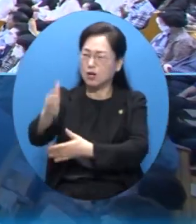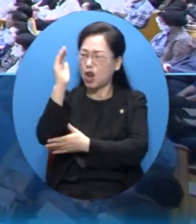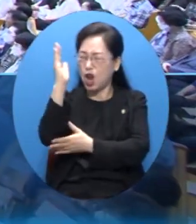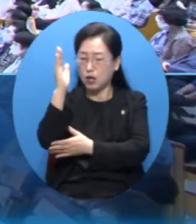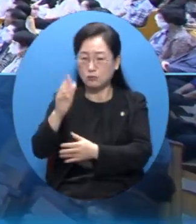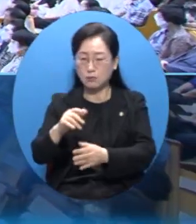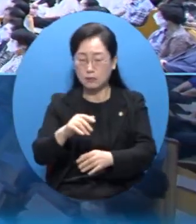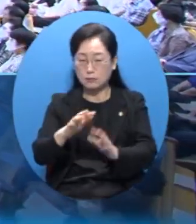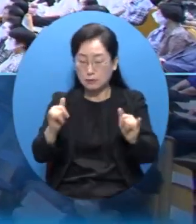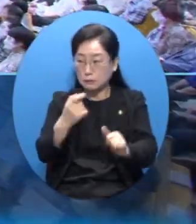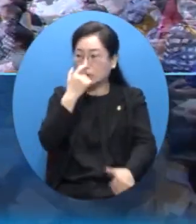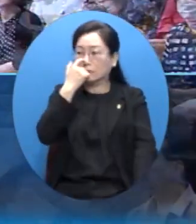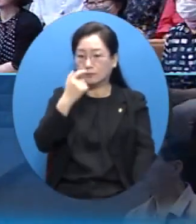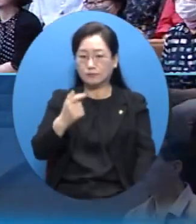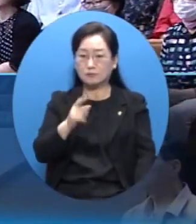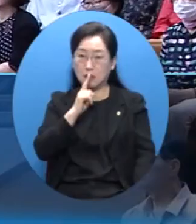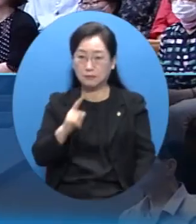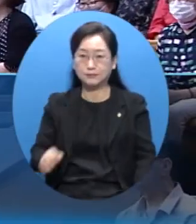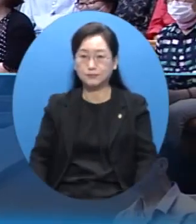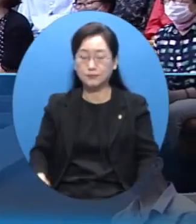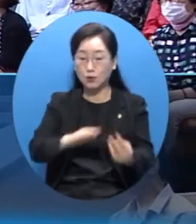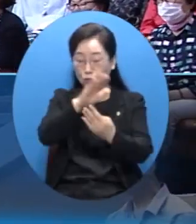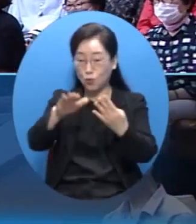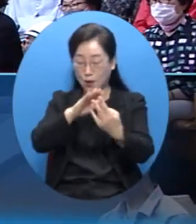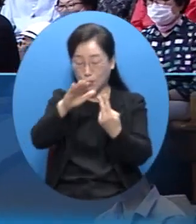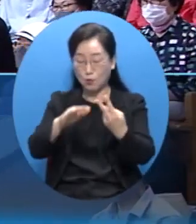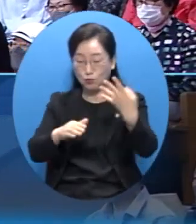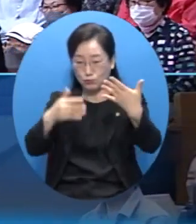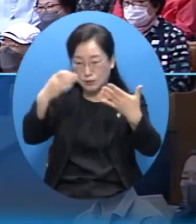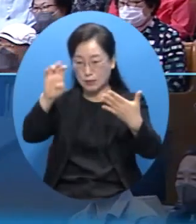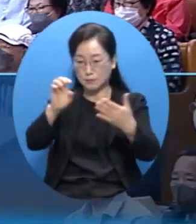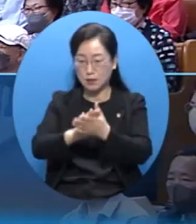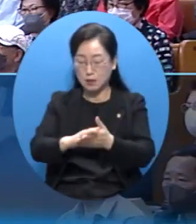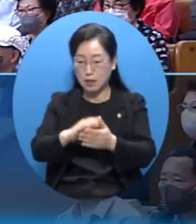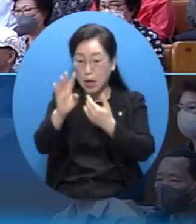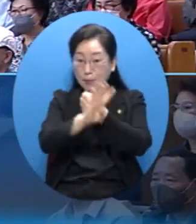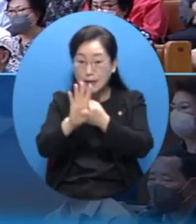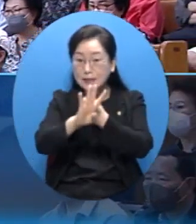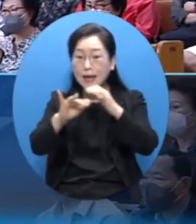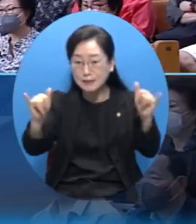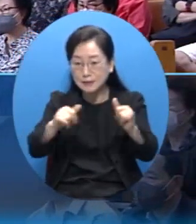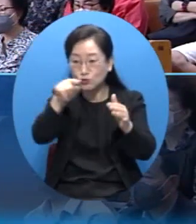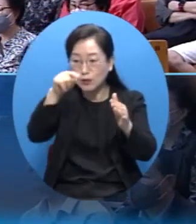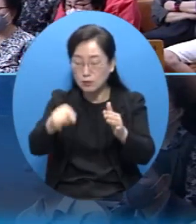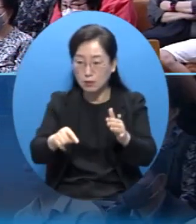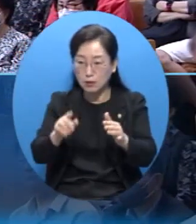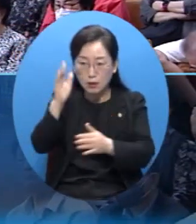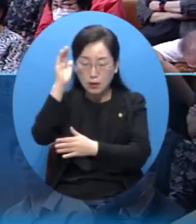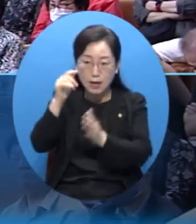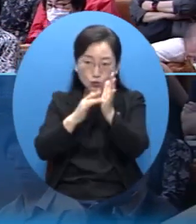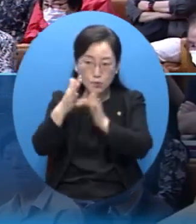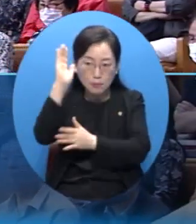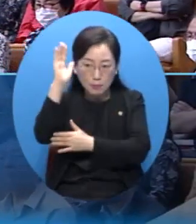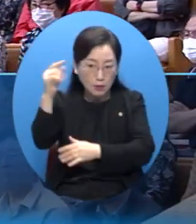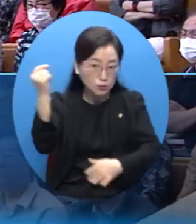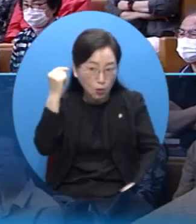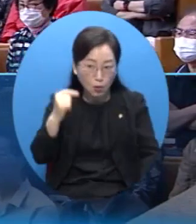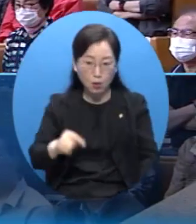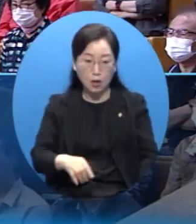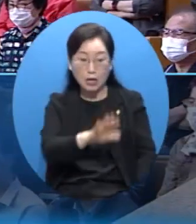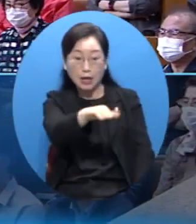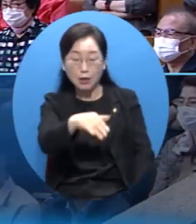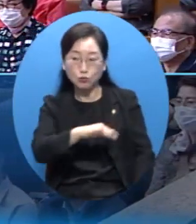나옵니다. 요한복음 9장 40절입니다. 바리새인 중에 예수와 함께 있던 자들이 이 말씀을 듣고 우리도 이르되 우리도